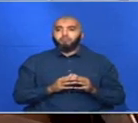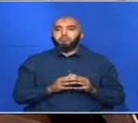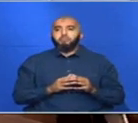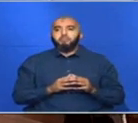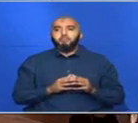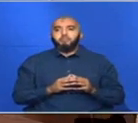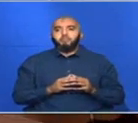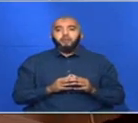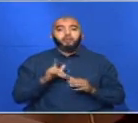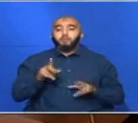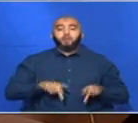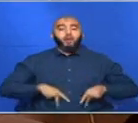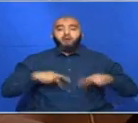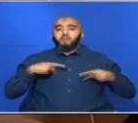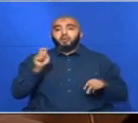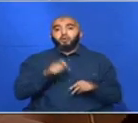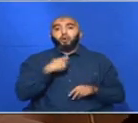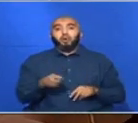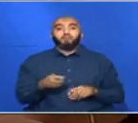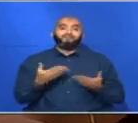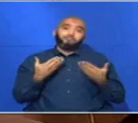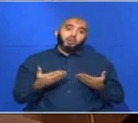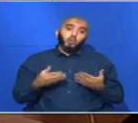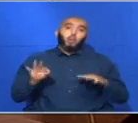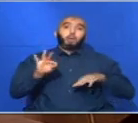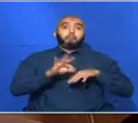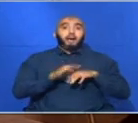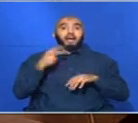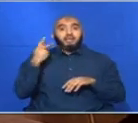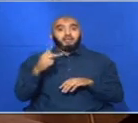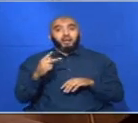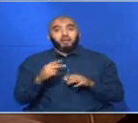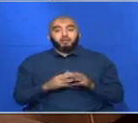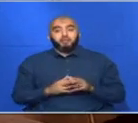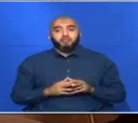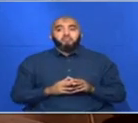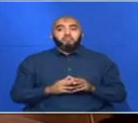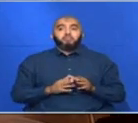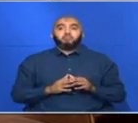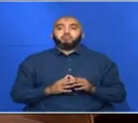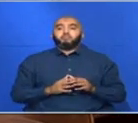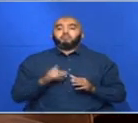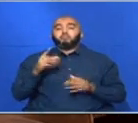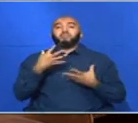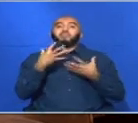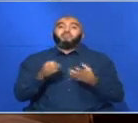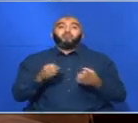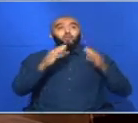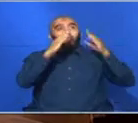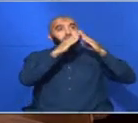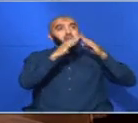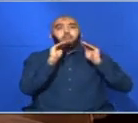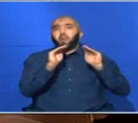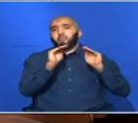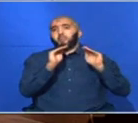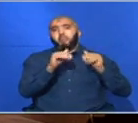سنه الحياه يبقى ان زوجك ولعلك انت ايضا تودين ان يبقى هذا العقار كما هو ولا